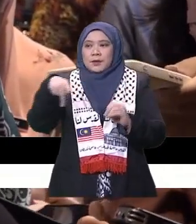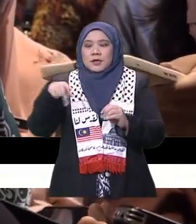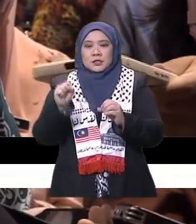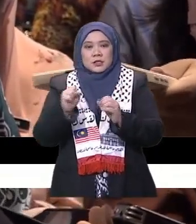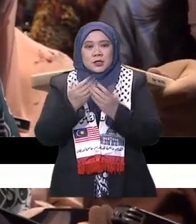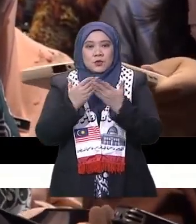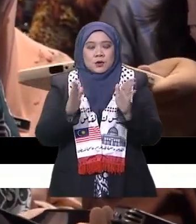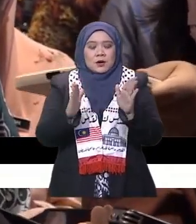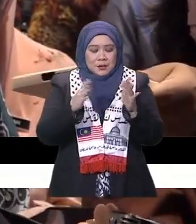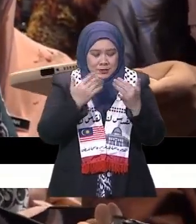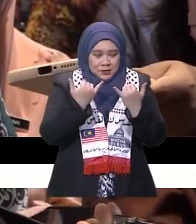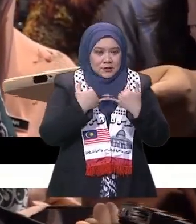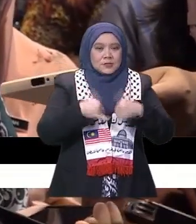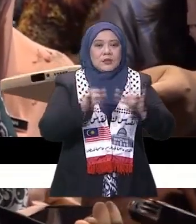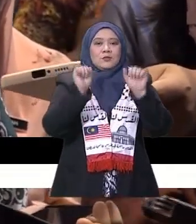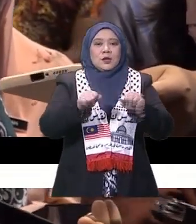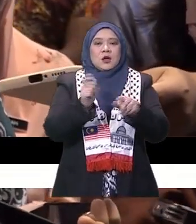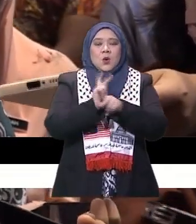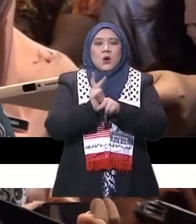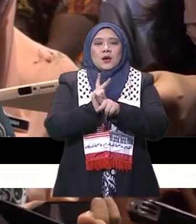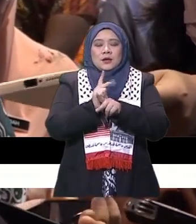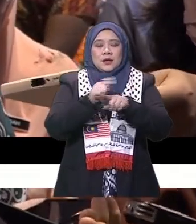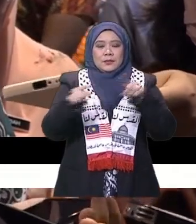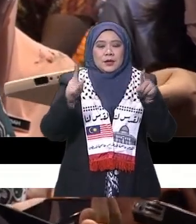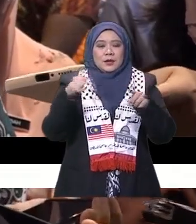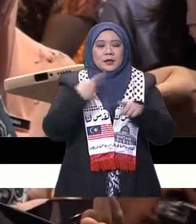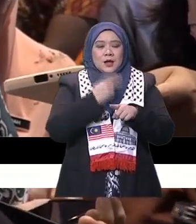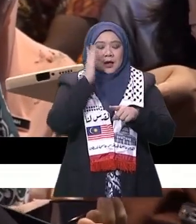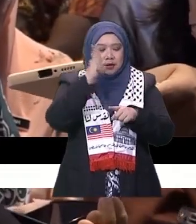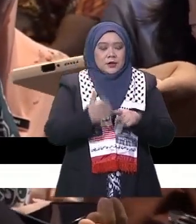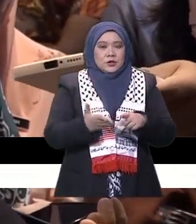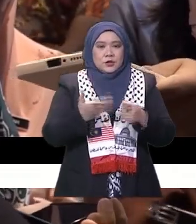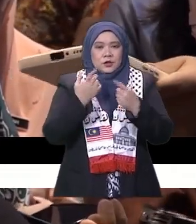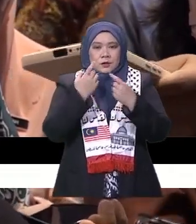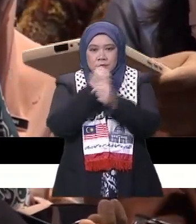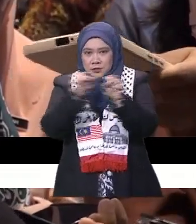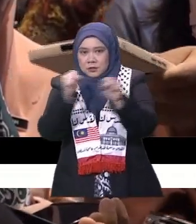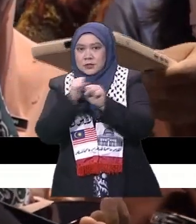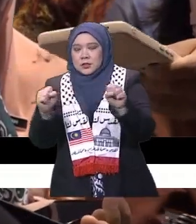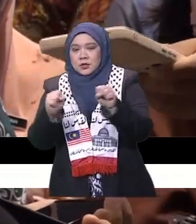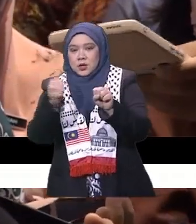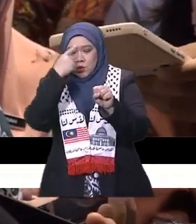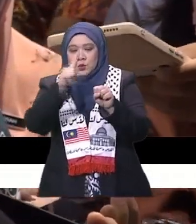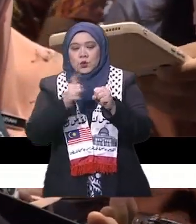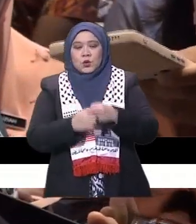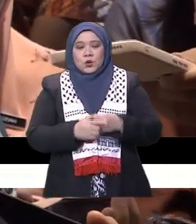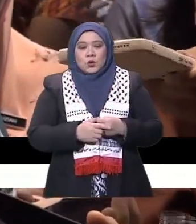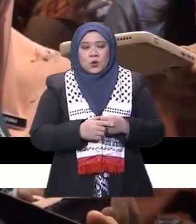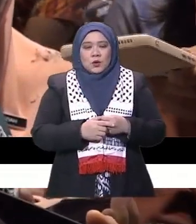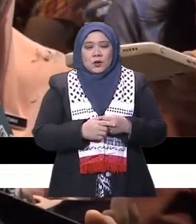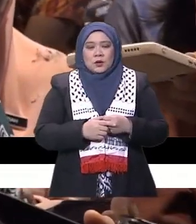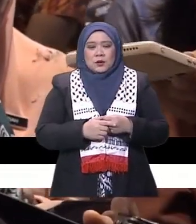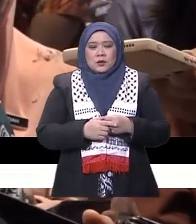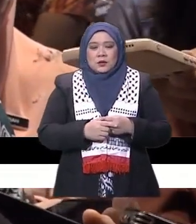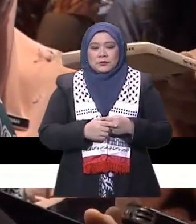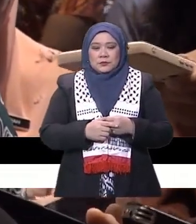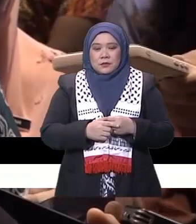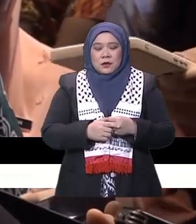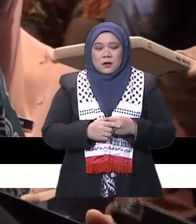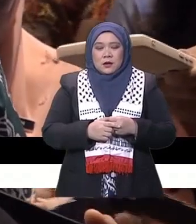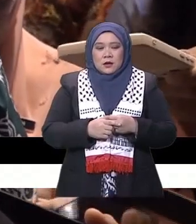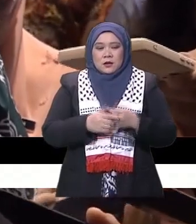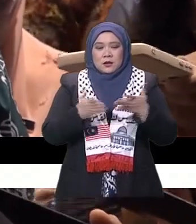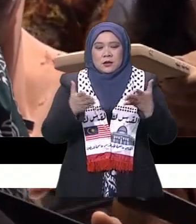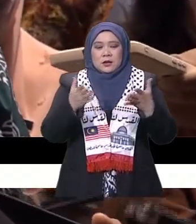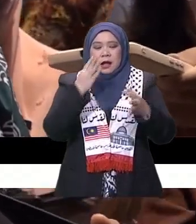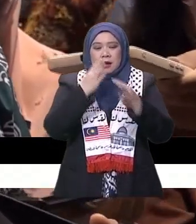So far masih lagi terkawal, tapi kita akan memperkemaskan lagi lah usaha-usaha meningkatkan pengaliran dan saliran, kecuali